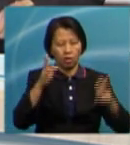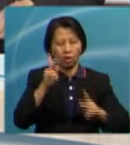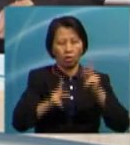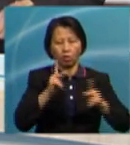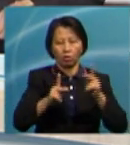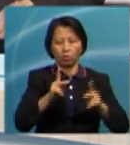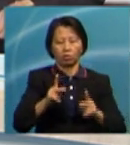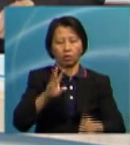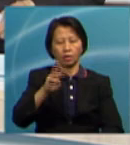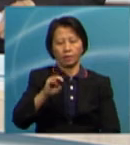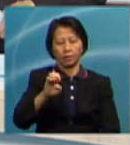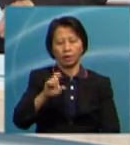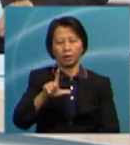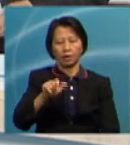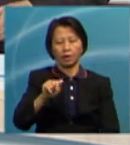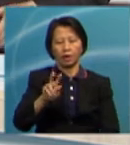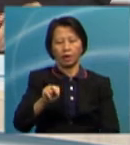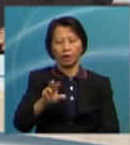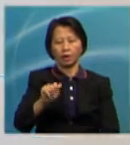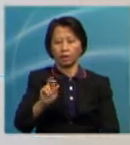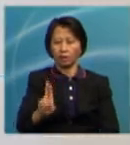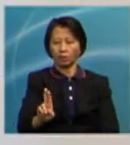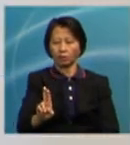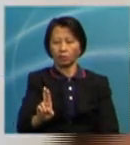kaum melanau itu